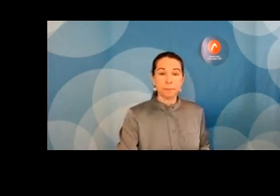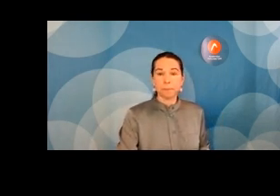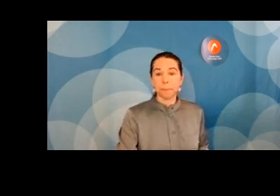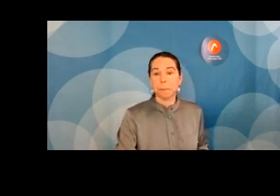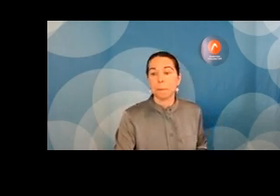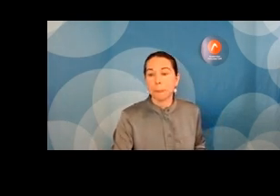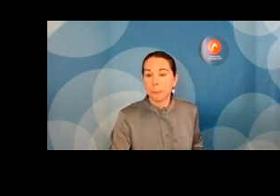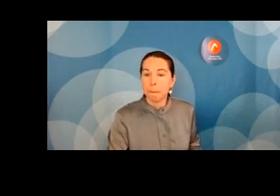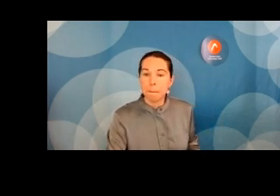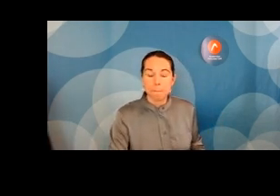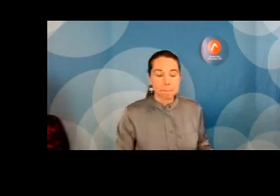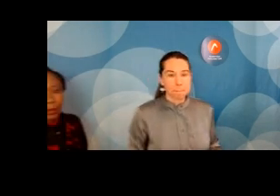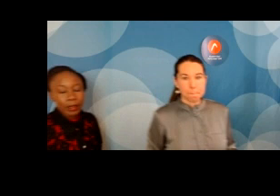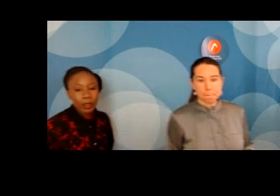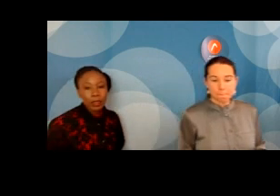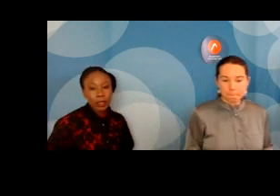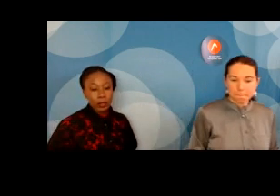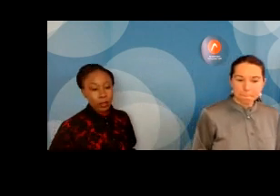sätt.